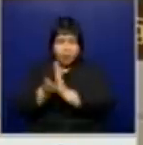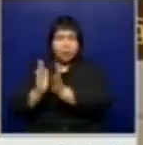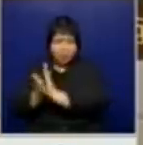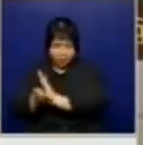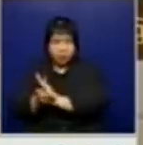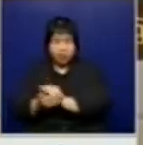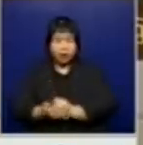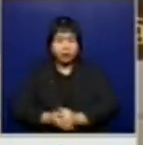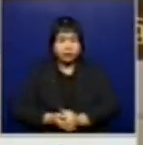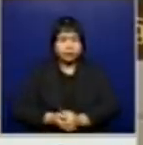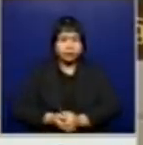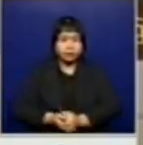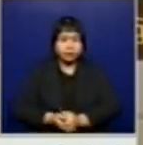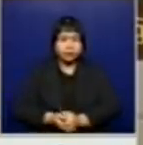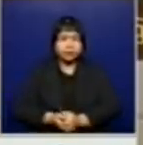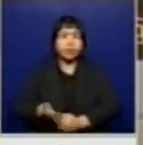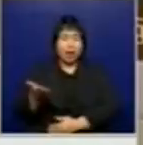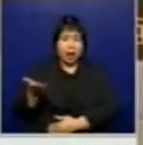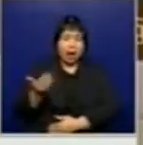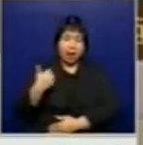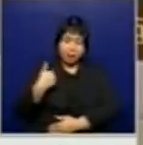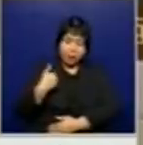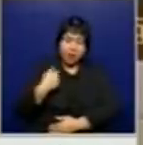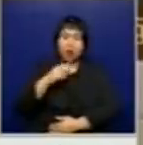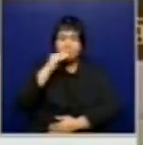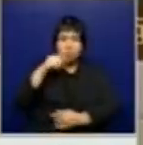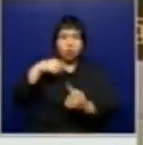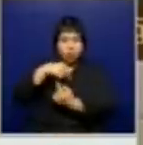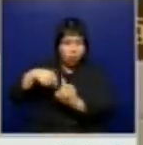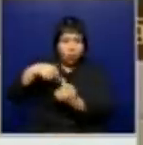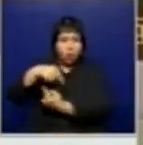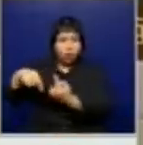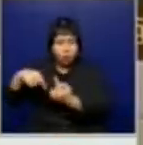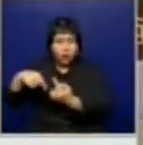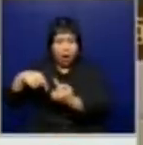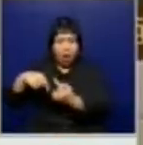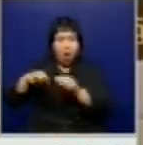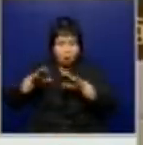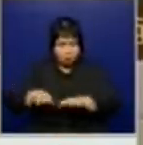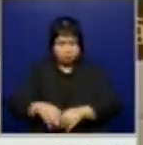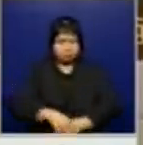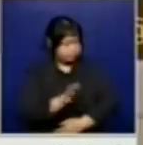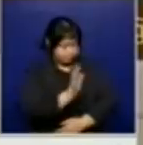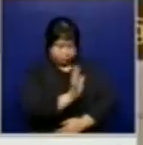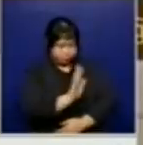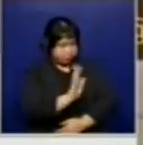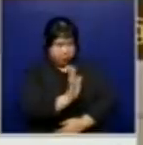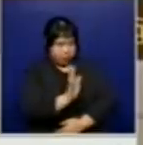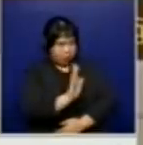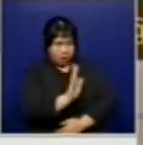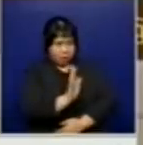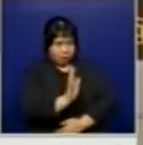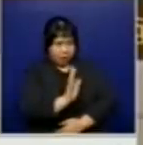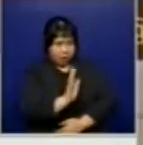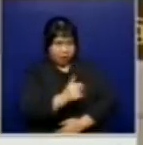ก็ท่านมิ่งขวัญครับเรื่องใดที่มันวนเวียนก็ตัดลงหน่อยแล้วกันนะครับ ไม่เลยครับ ครับผมก็ไม่อยากขัดจังหวะ อีกประ